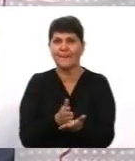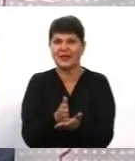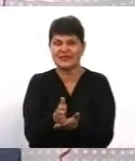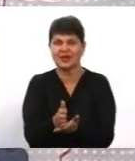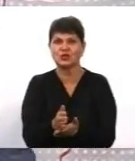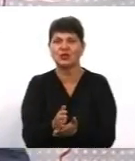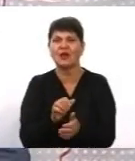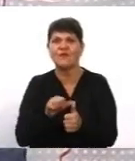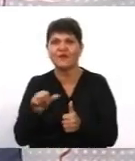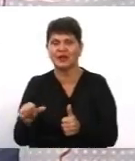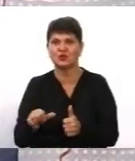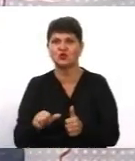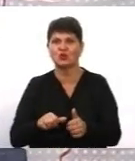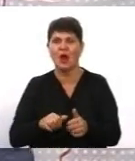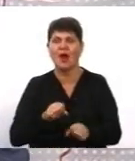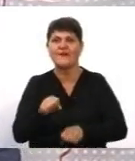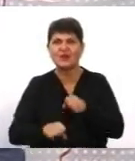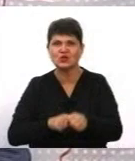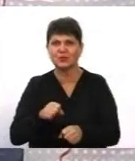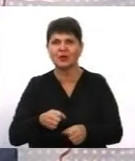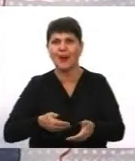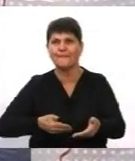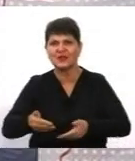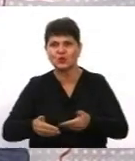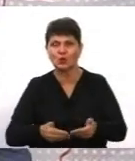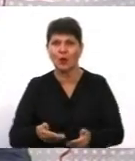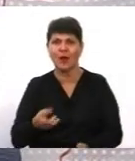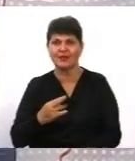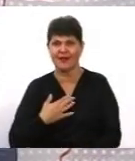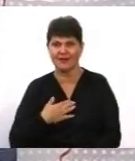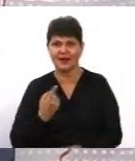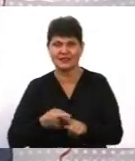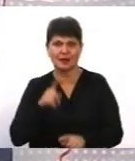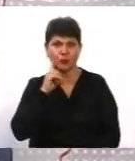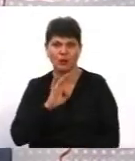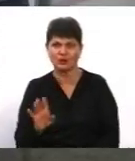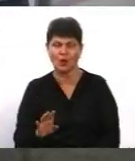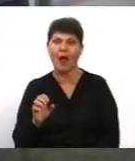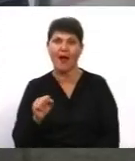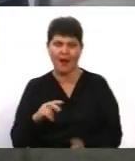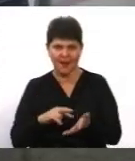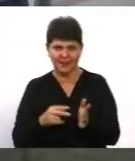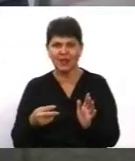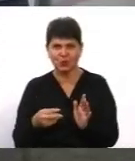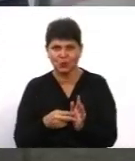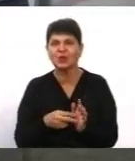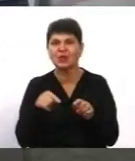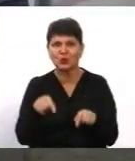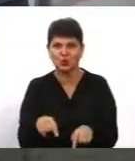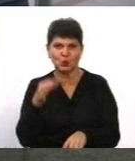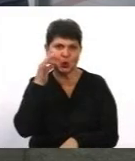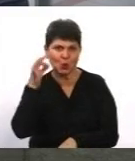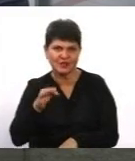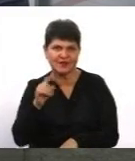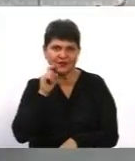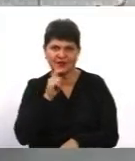руху велосипедистів, там, для руху пішоходів. Для нас це поки що... А чи плануєте ви цей досвід втілювати у Вінниці? Я думаю,